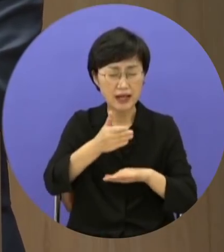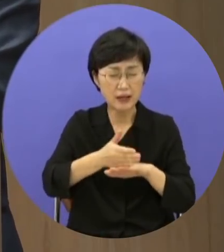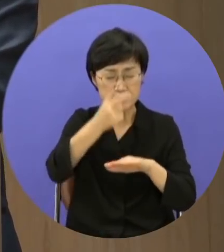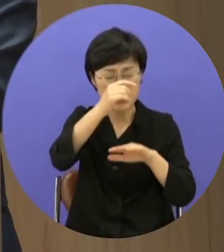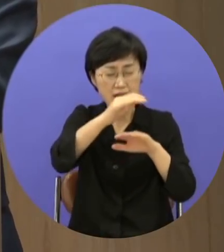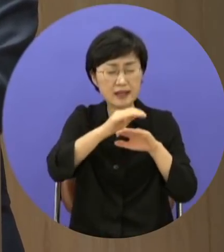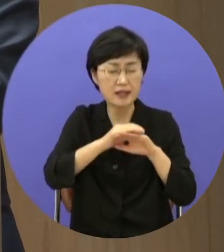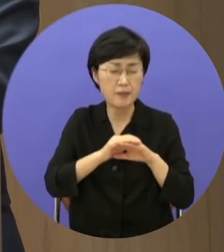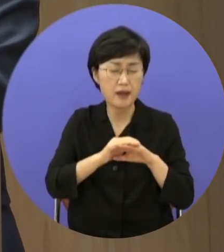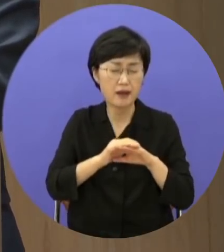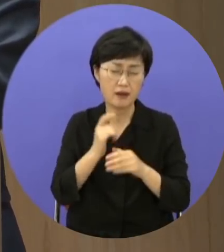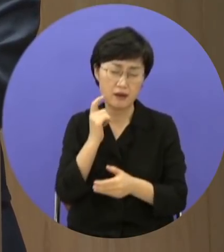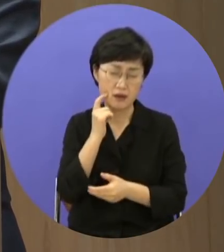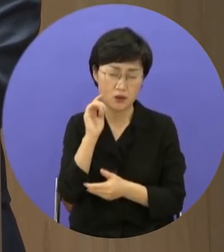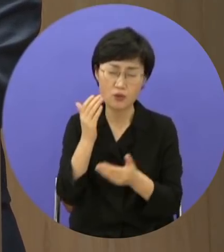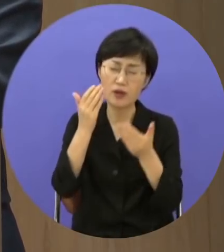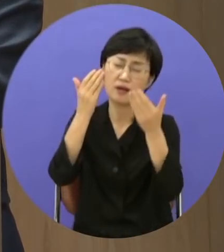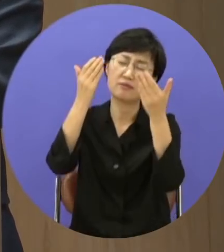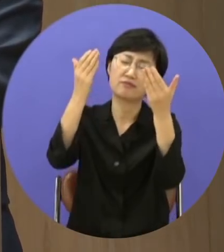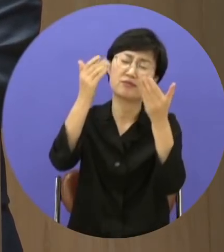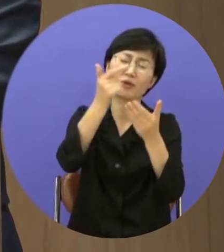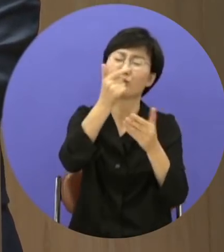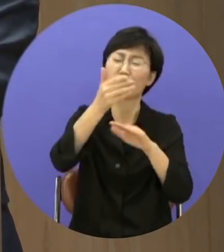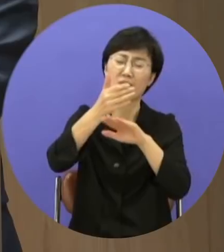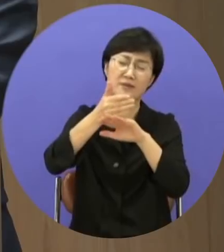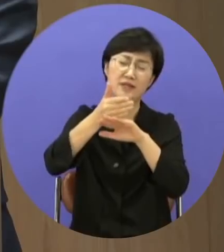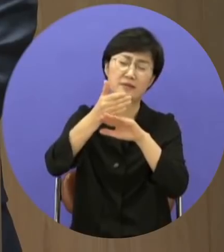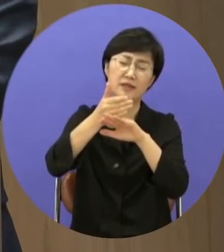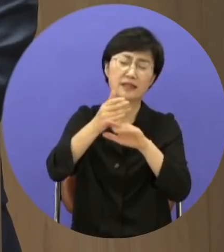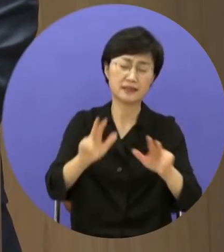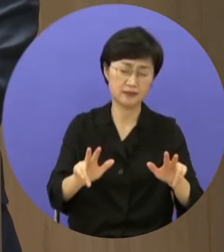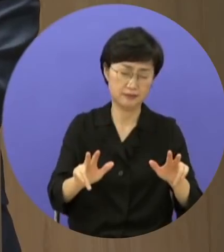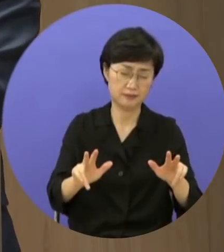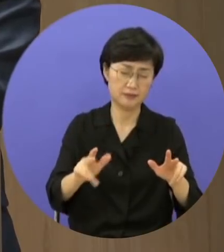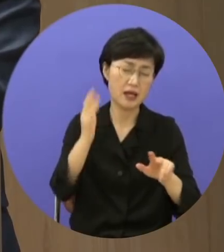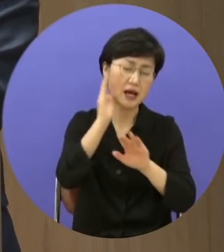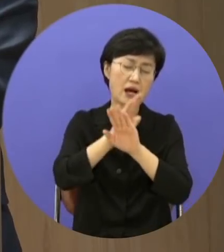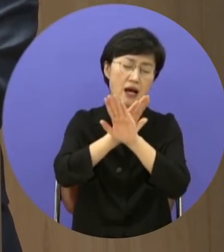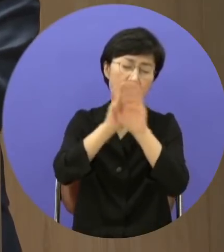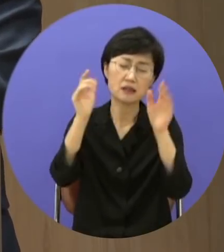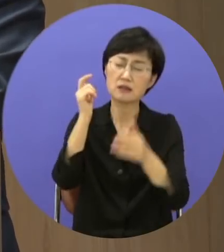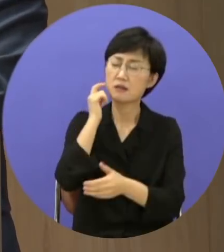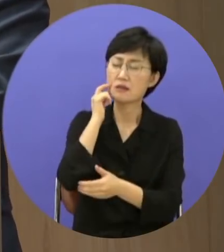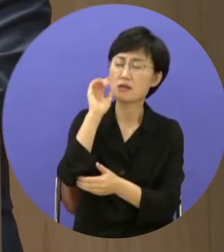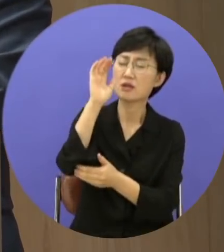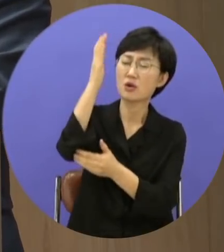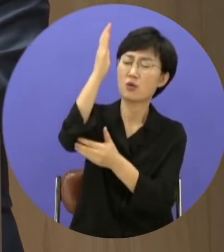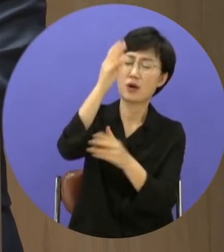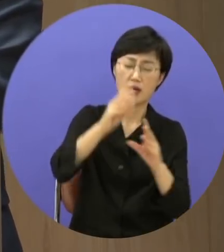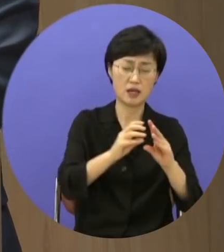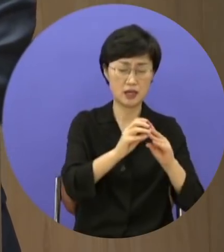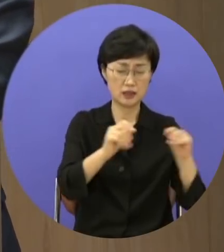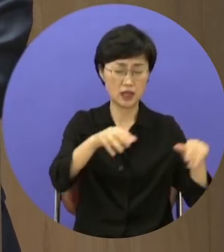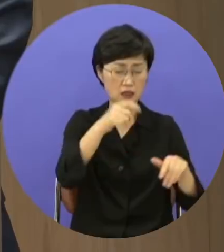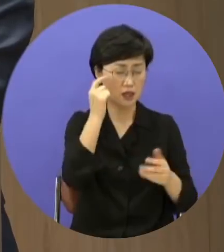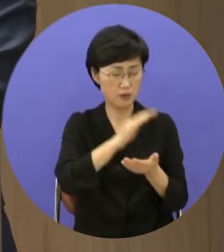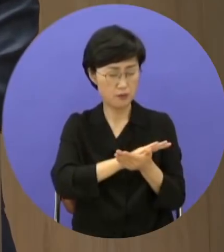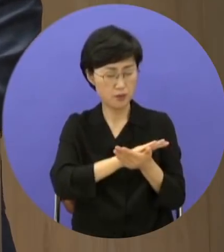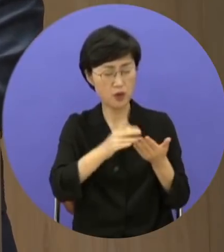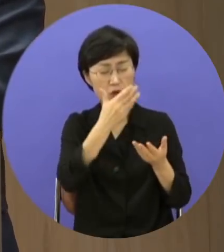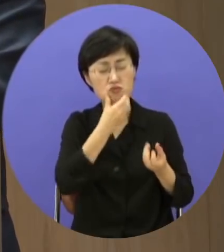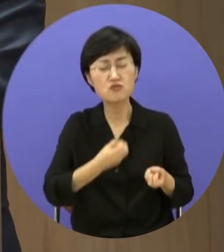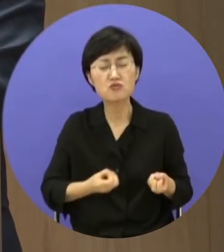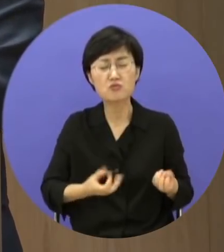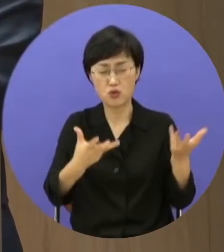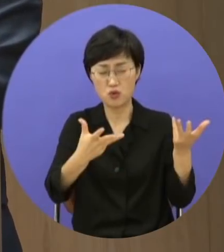더욱 감사합니다. 하늘엔 영광이요 땅에는 평화의 축복이 임마누엘 전성도